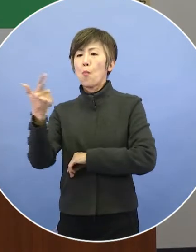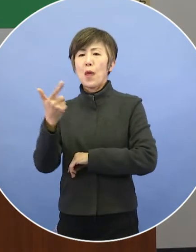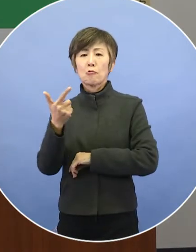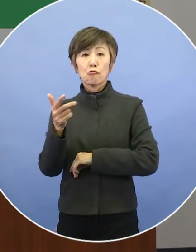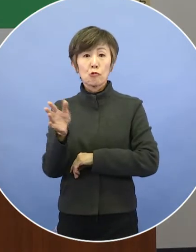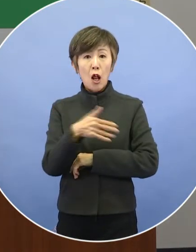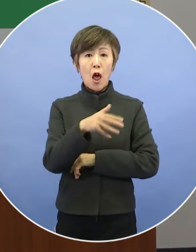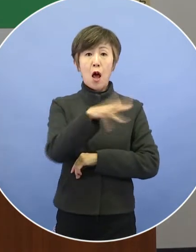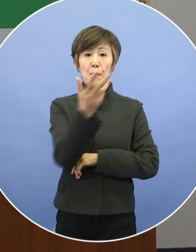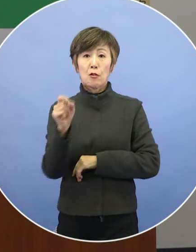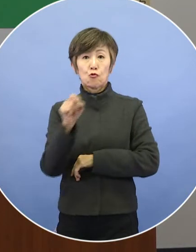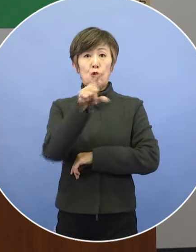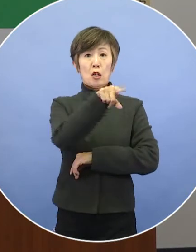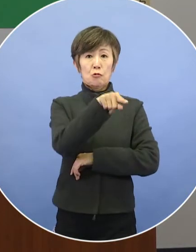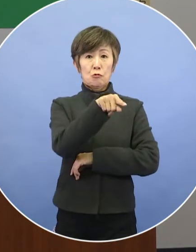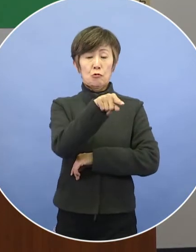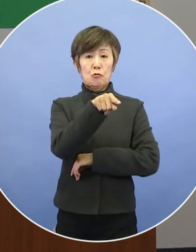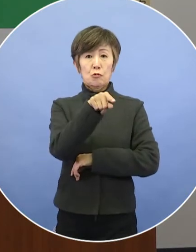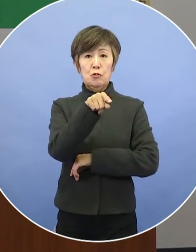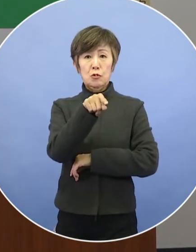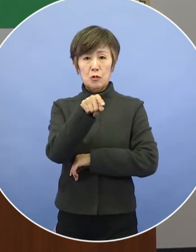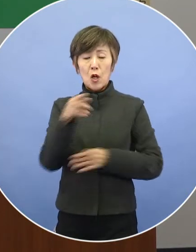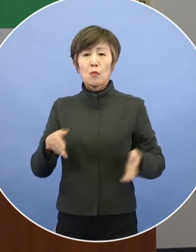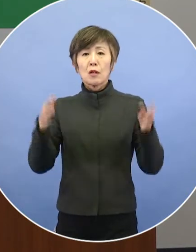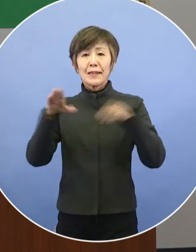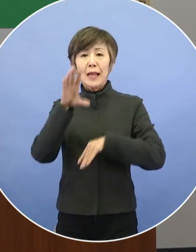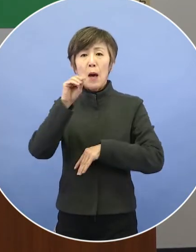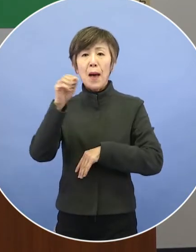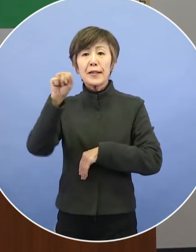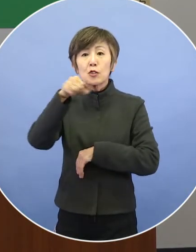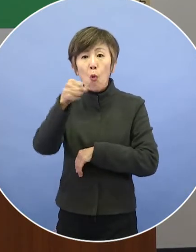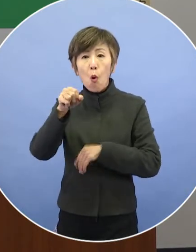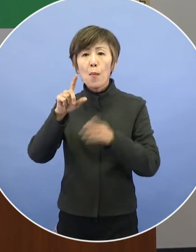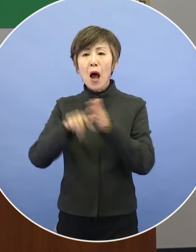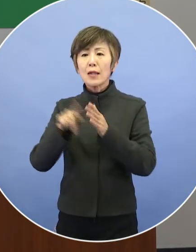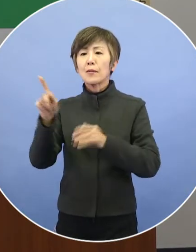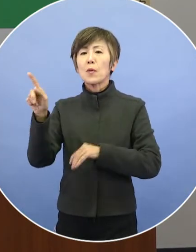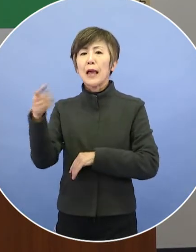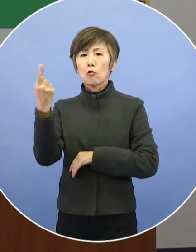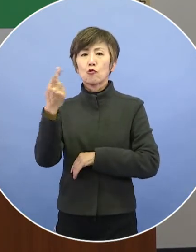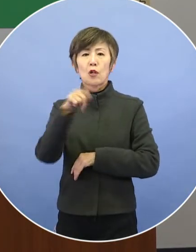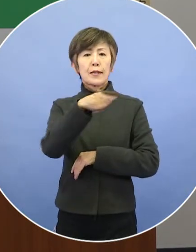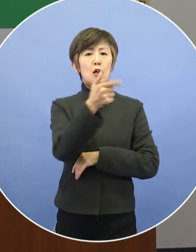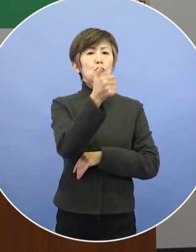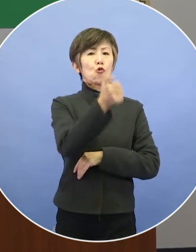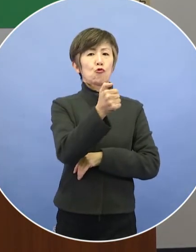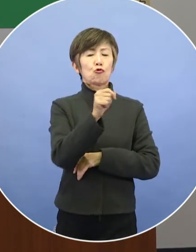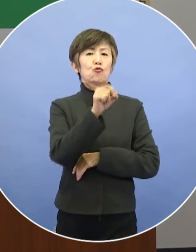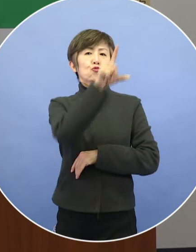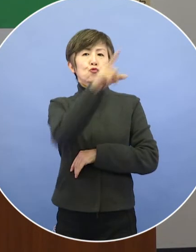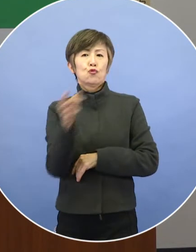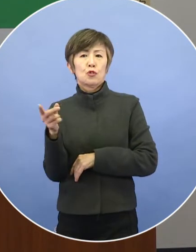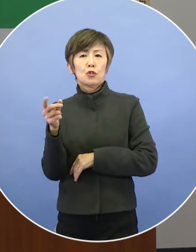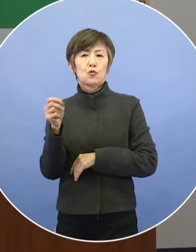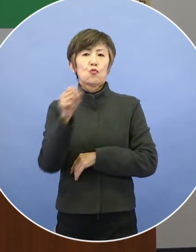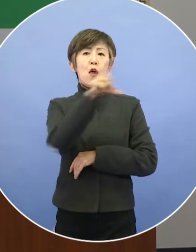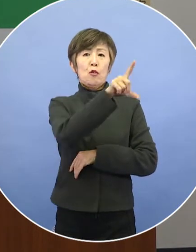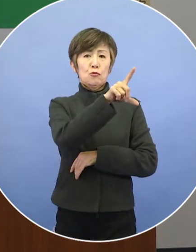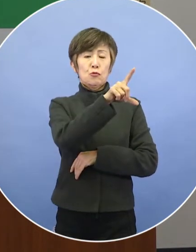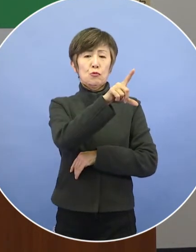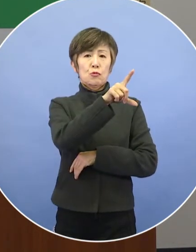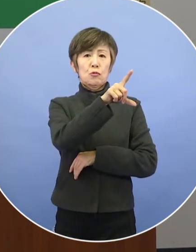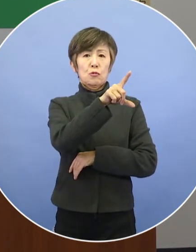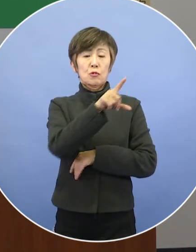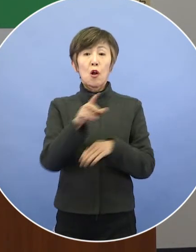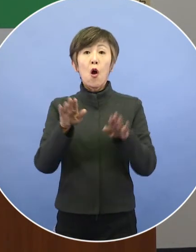600を800人するとかまたはプラザ万象については100名は150名にするこういうことも行わせていただきます